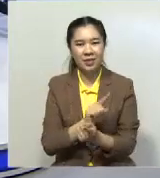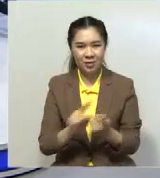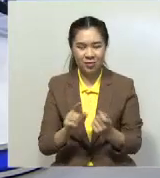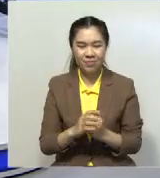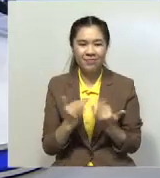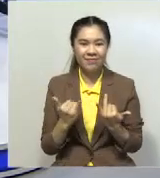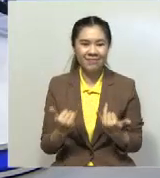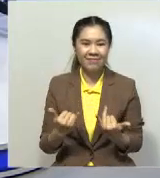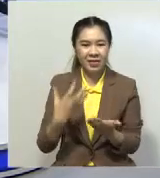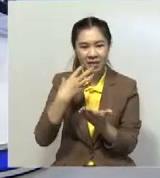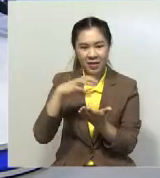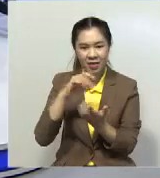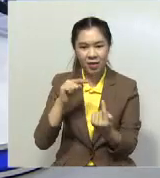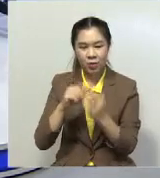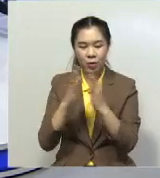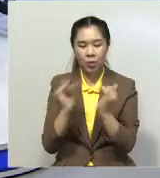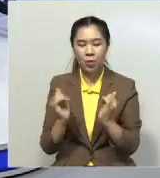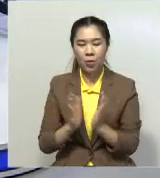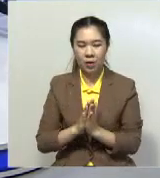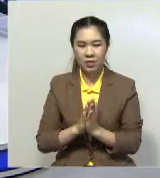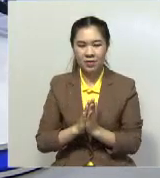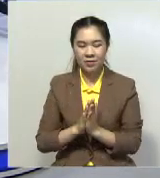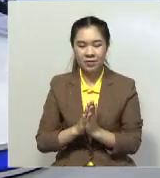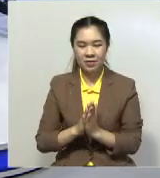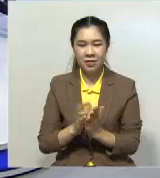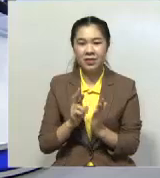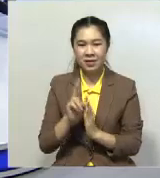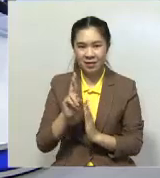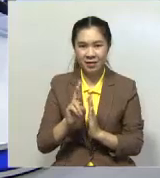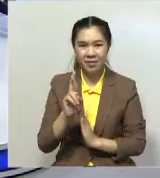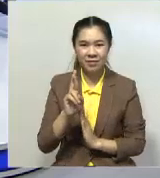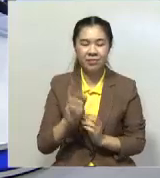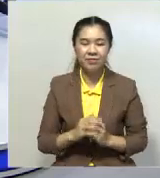งหมดก็คือบรรยากาศล่าสุดจากบริเวณวัดพระธาตุดอยตุงอำเภอแม่สายเชียงรายครับ